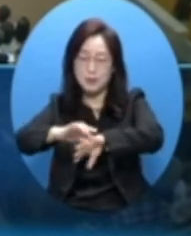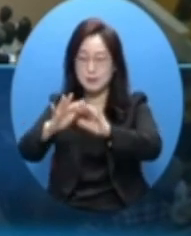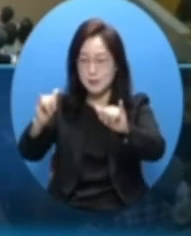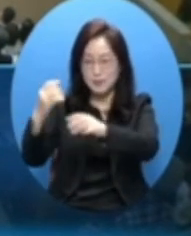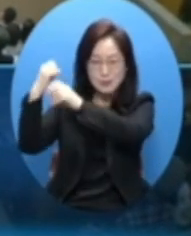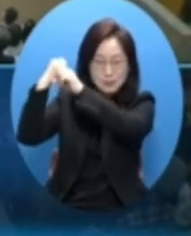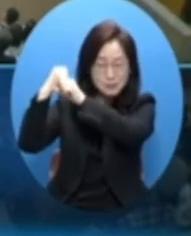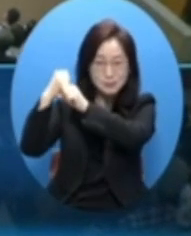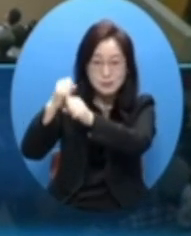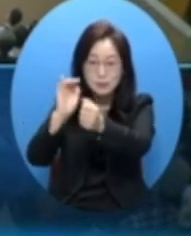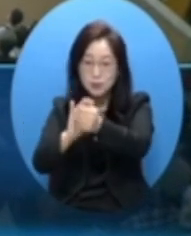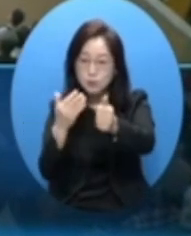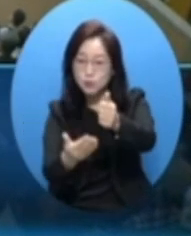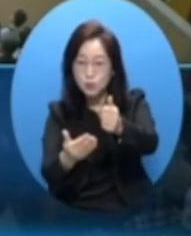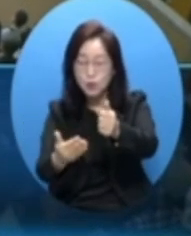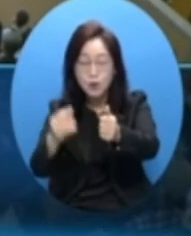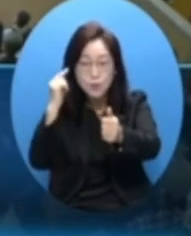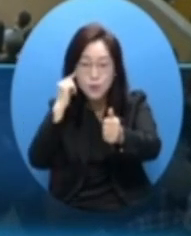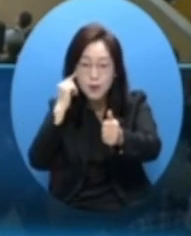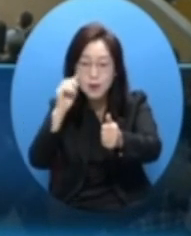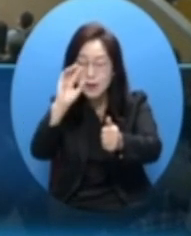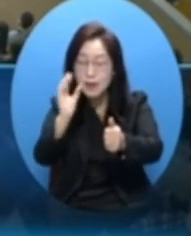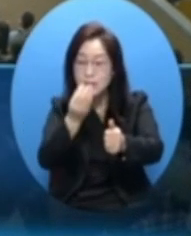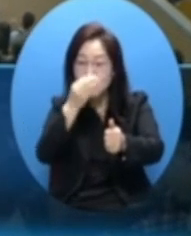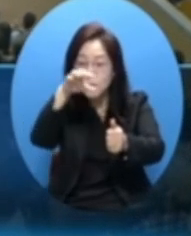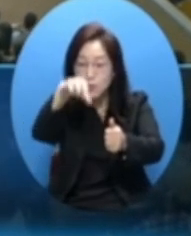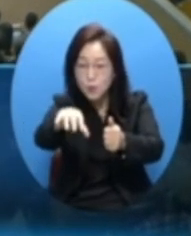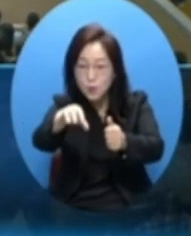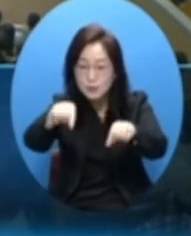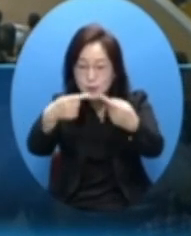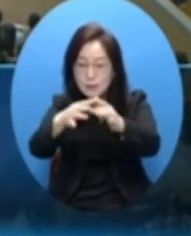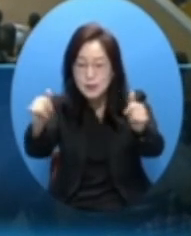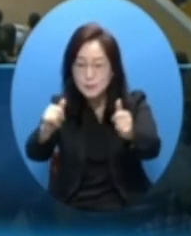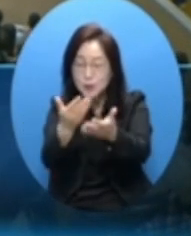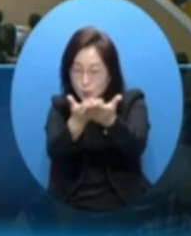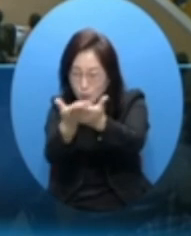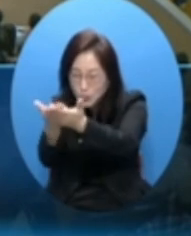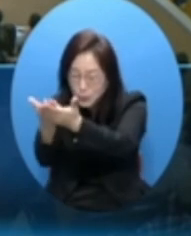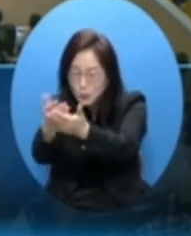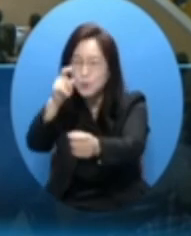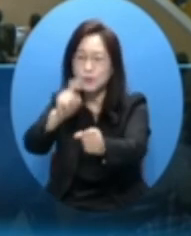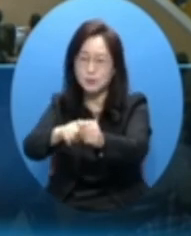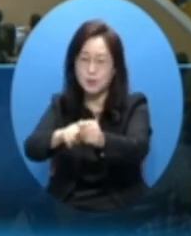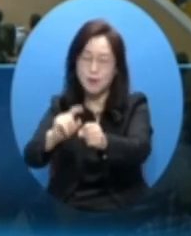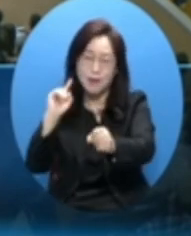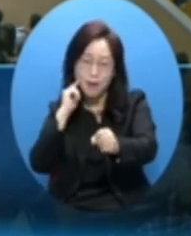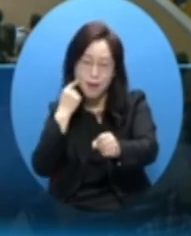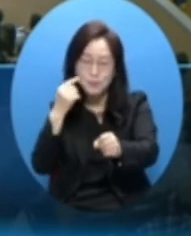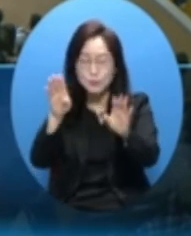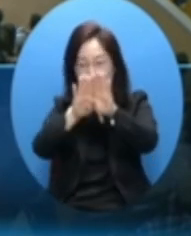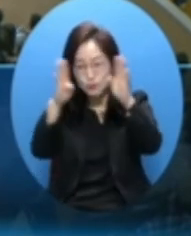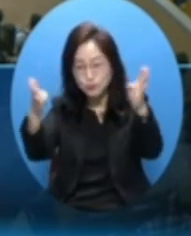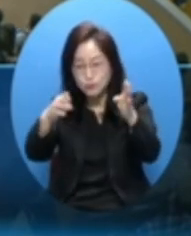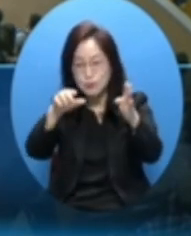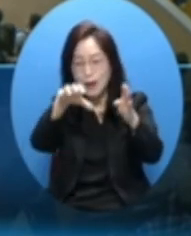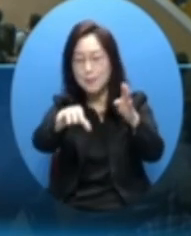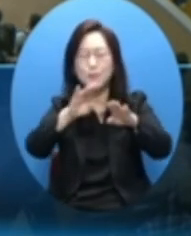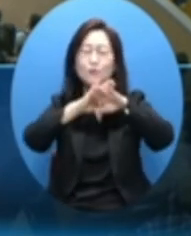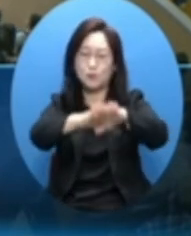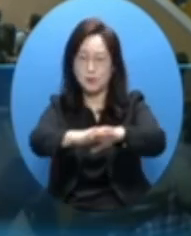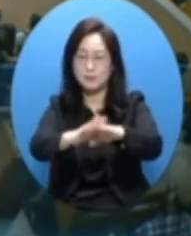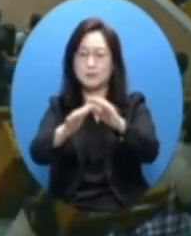오니이는 성전에 들어가는 사람들에게 구걸하기 위하여 날마다 미문이라는 성전문의 두는 자라